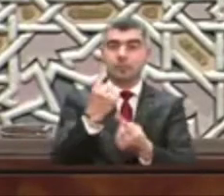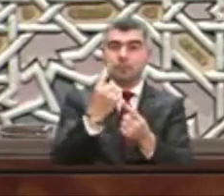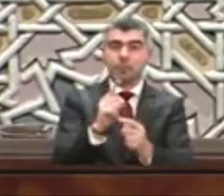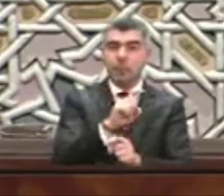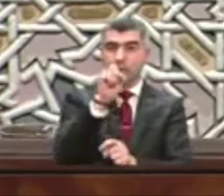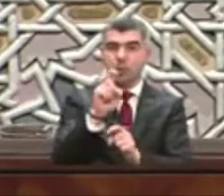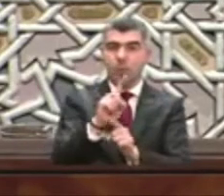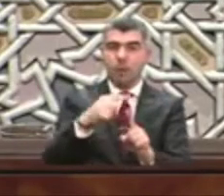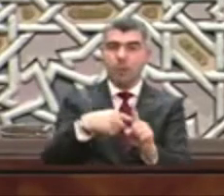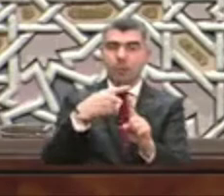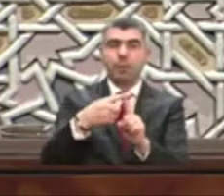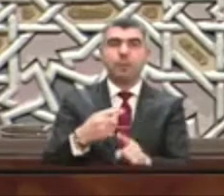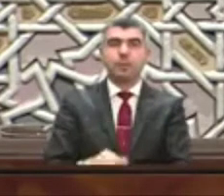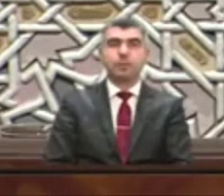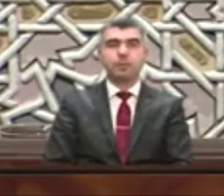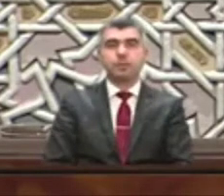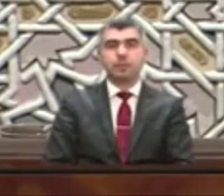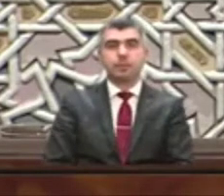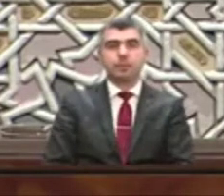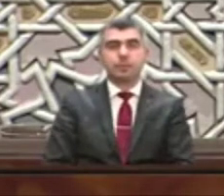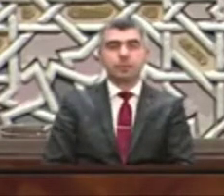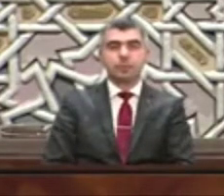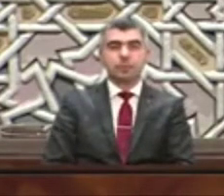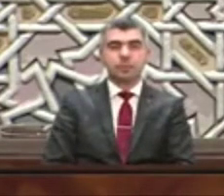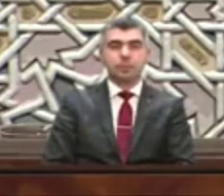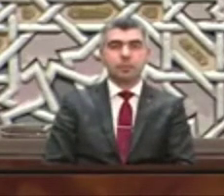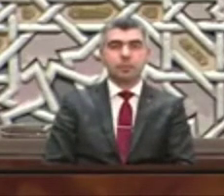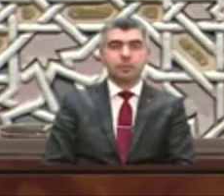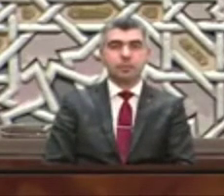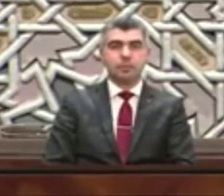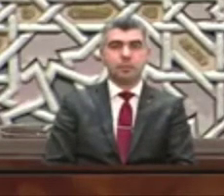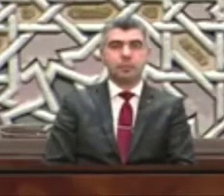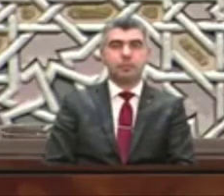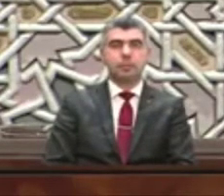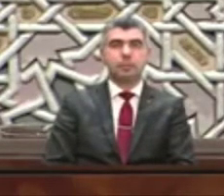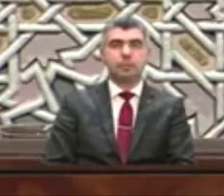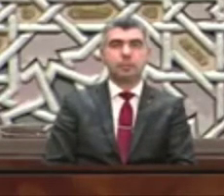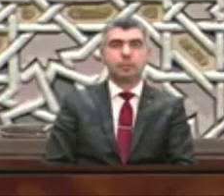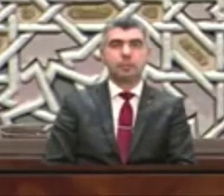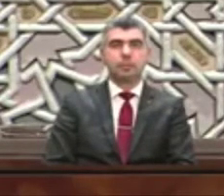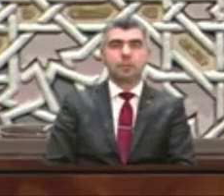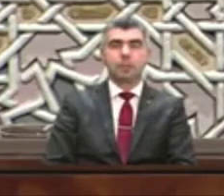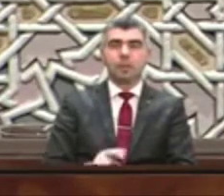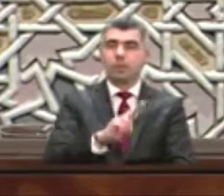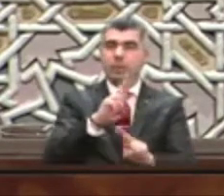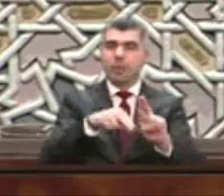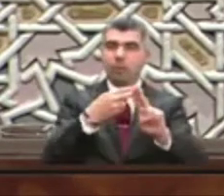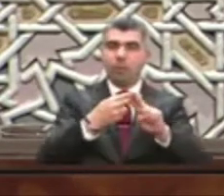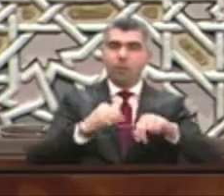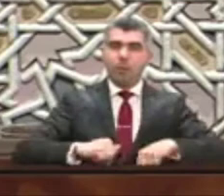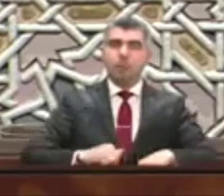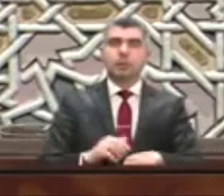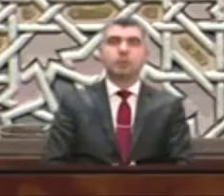الموضوع؟ هل هناك من تعقيب إضافي؟ لا يبدو. لكم كلمة سيد الوزير.